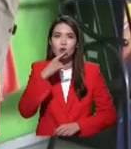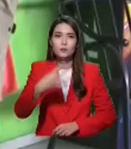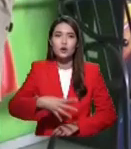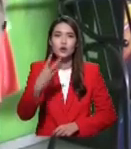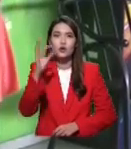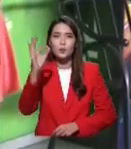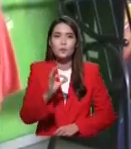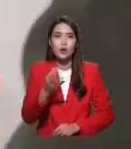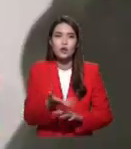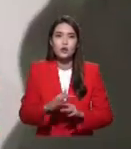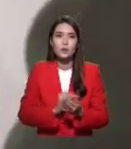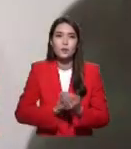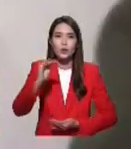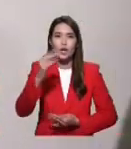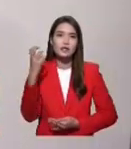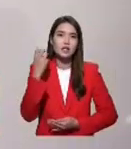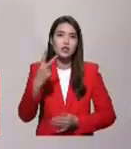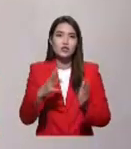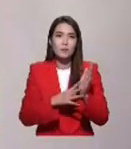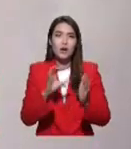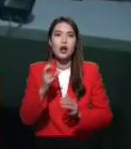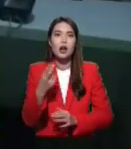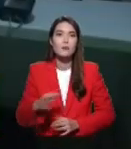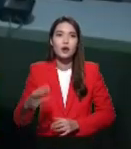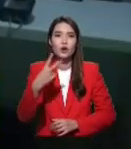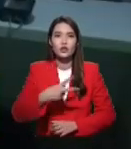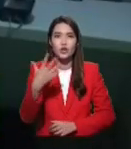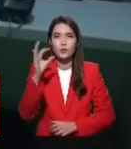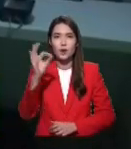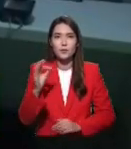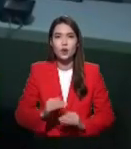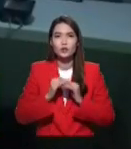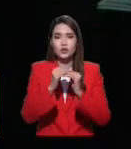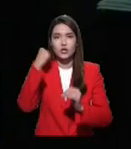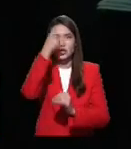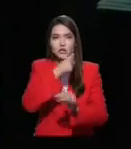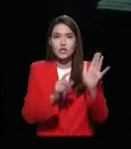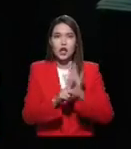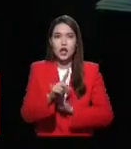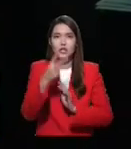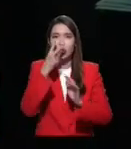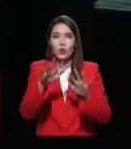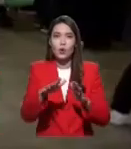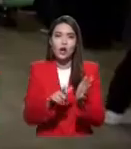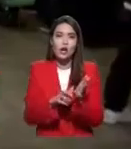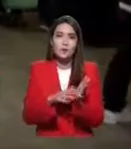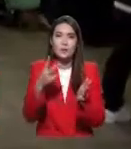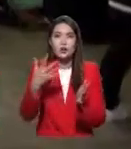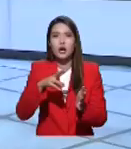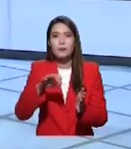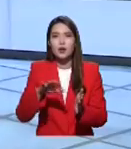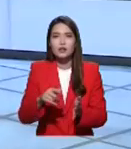43%-ке күрт көтерілген. Қызылордада 29, Абай облысында 25% өсті. Жыл басынан бері көрермен шамамен 25 миллиард теңгесін